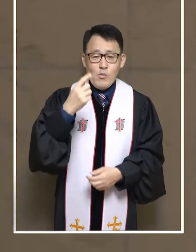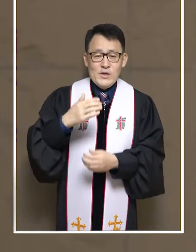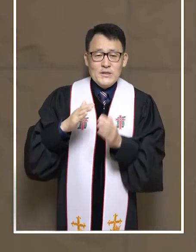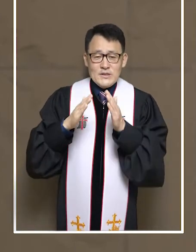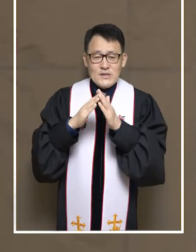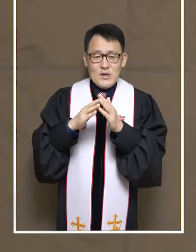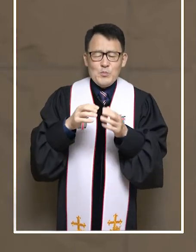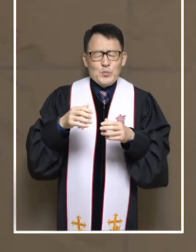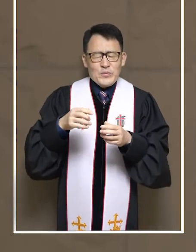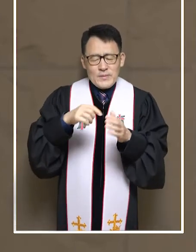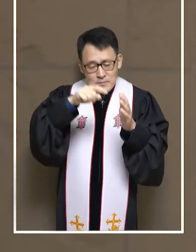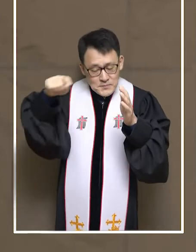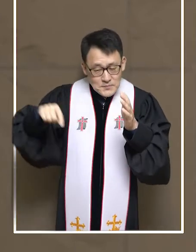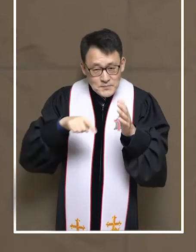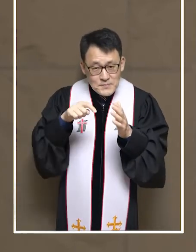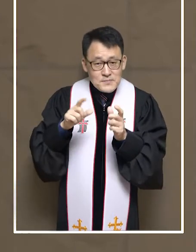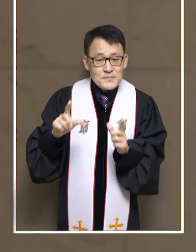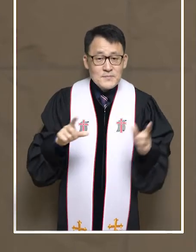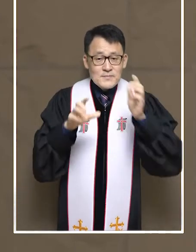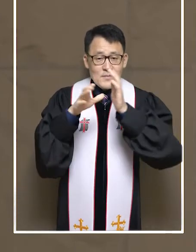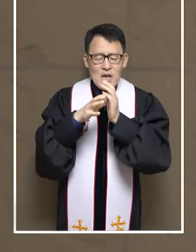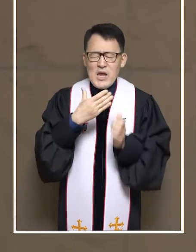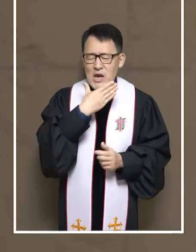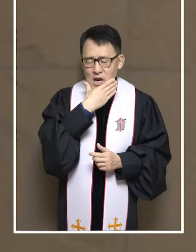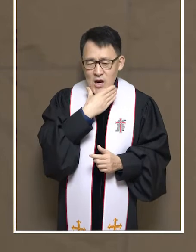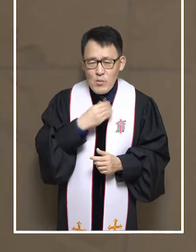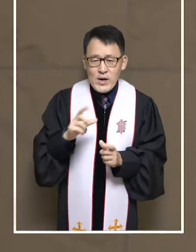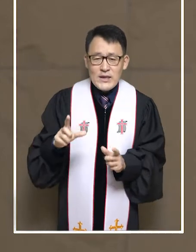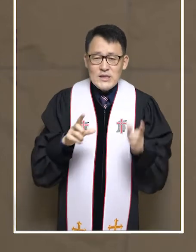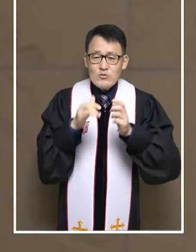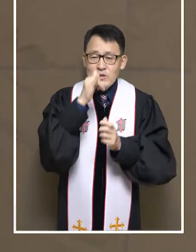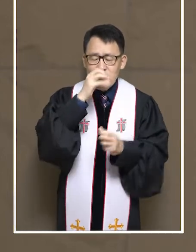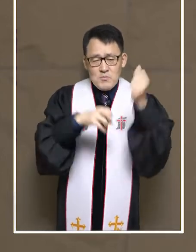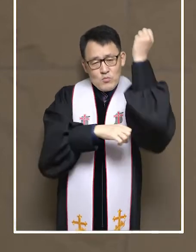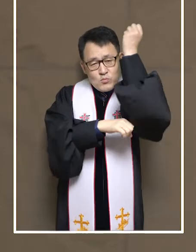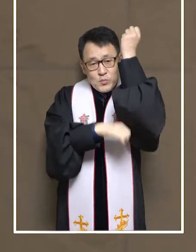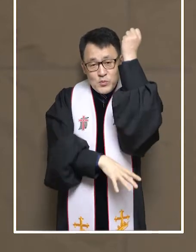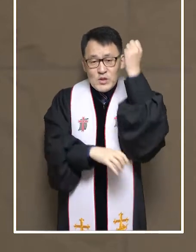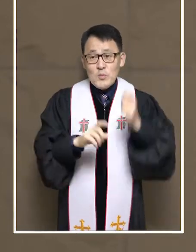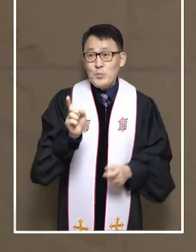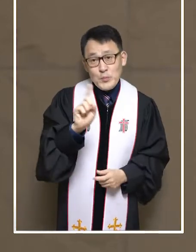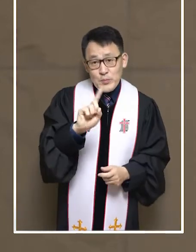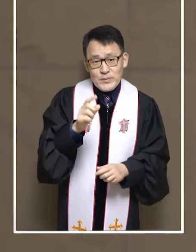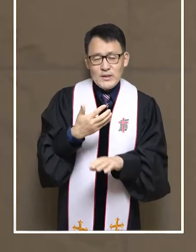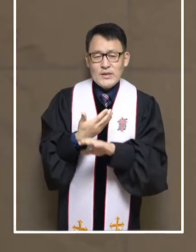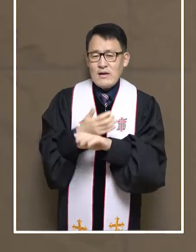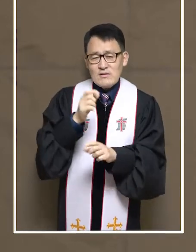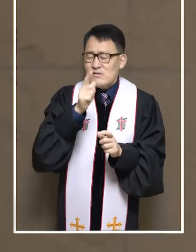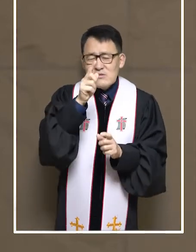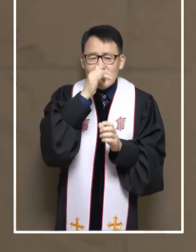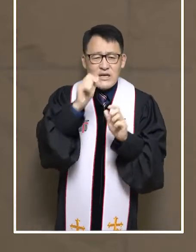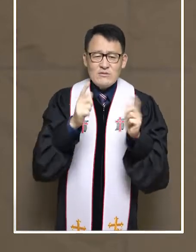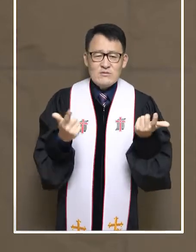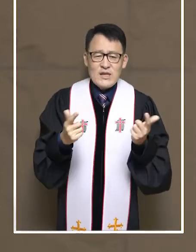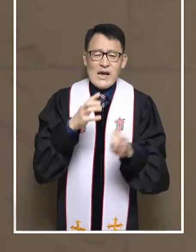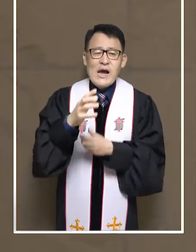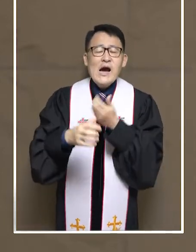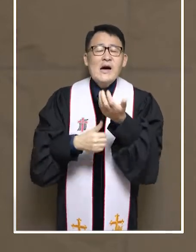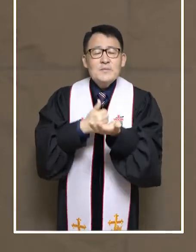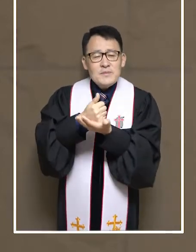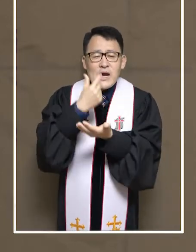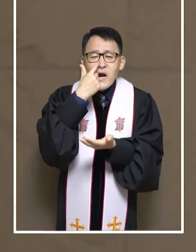기원합니다. 우리가 보디발의 집조차도 행복하게 살아갈 수 있는 근거는 어디 있는가? 다른 데 있는 것이